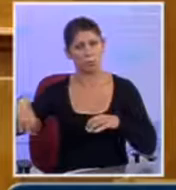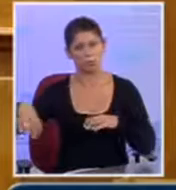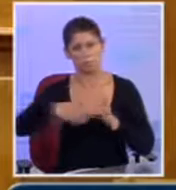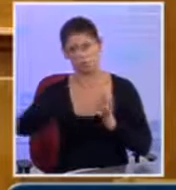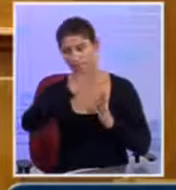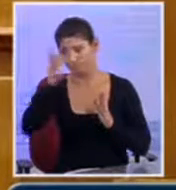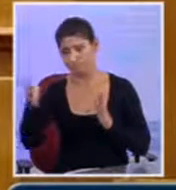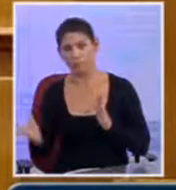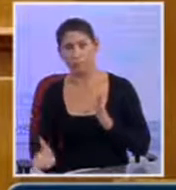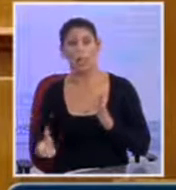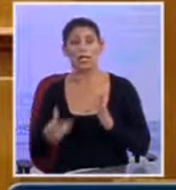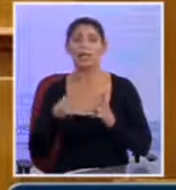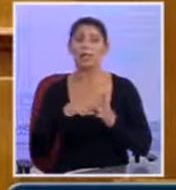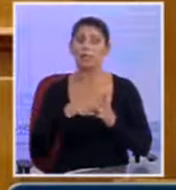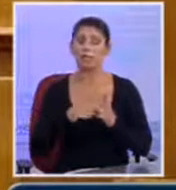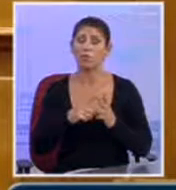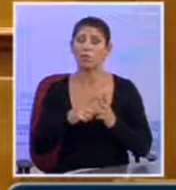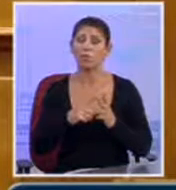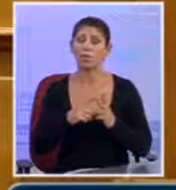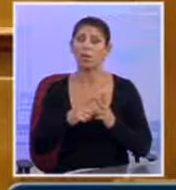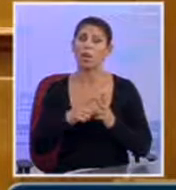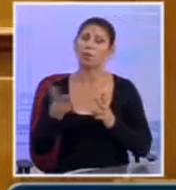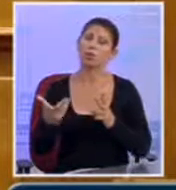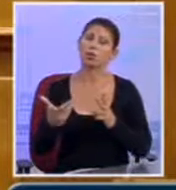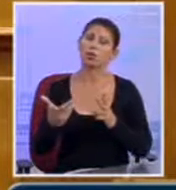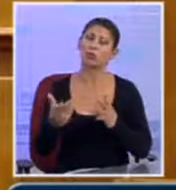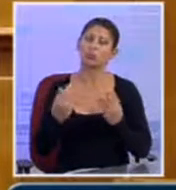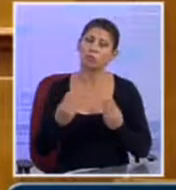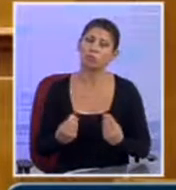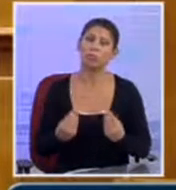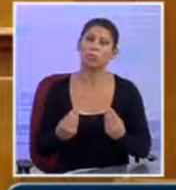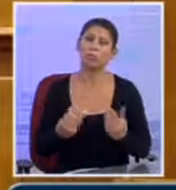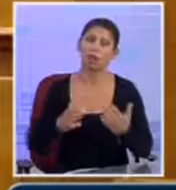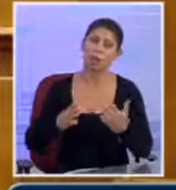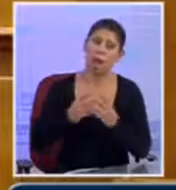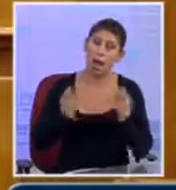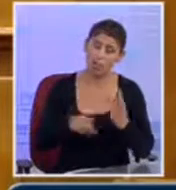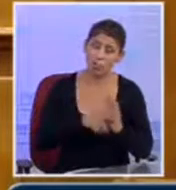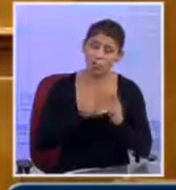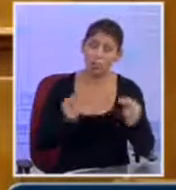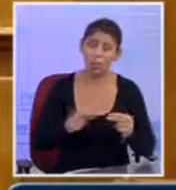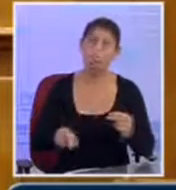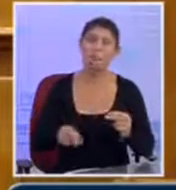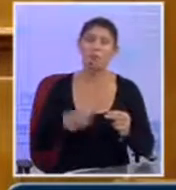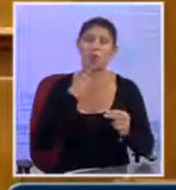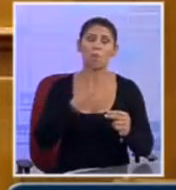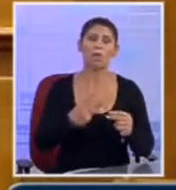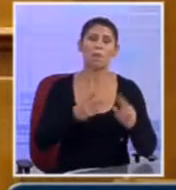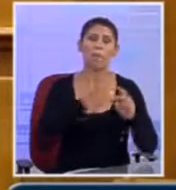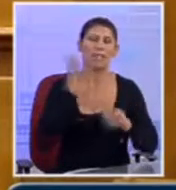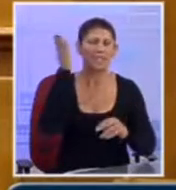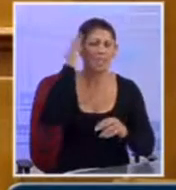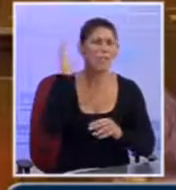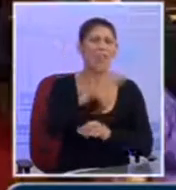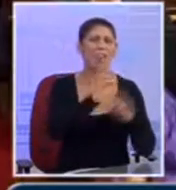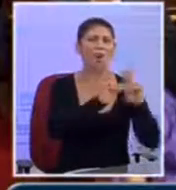διάρκεια του έτους. Και δεύτερον, από τον ηπιότερο αντίκτυπο από αυτό που είχε υπολογιστεί από τα capital controls, το